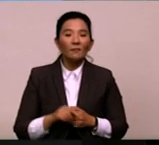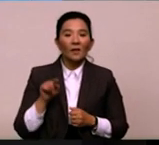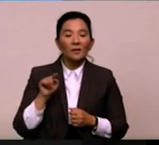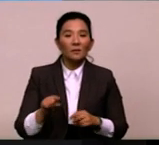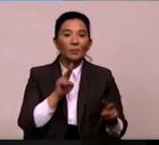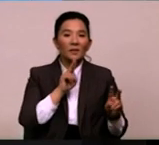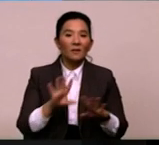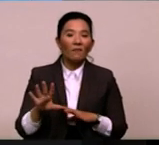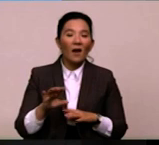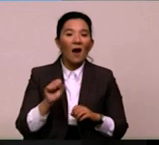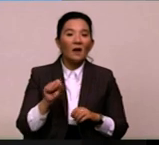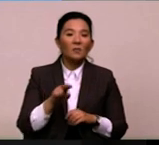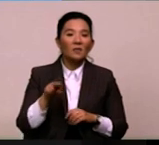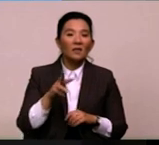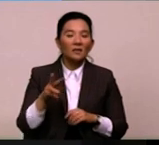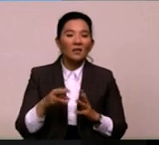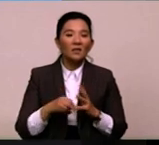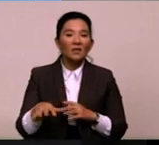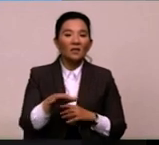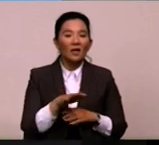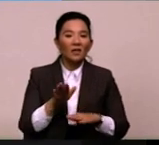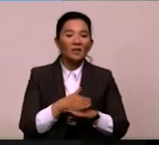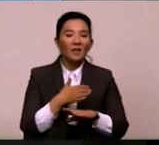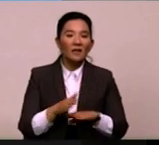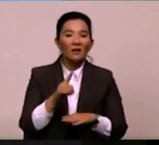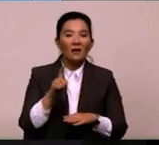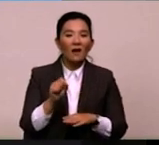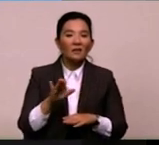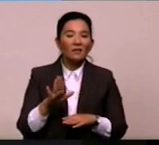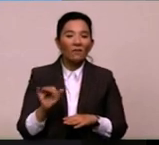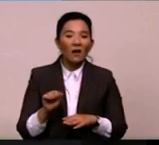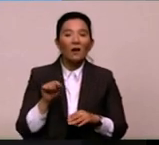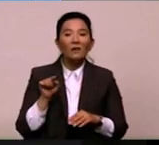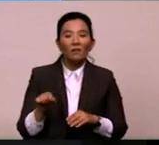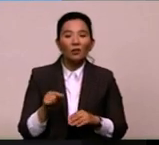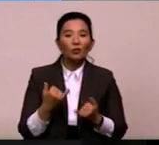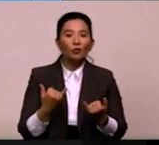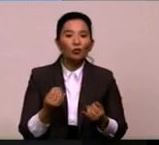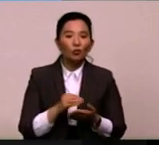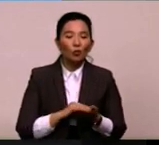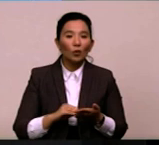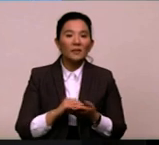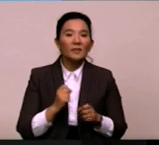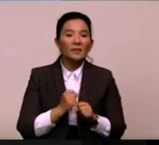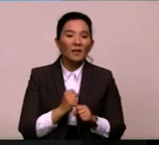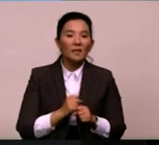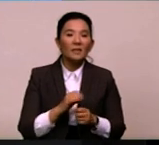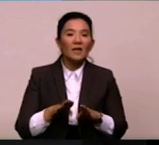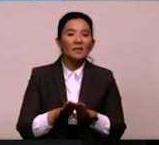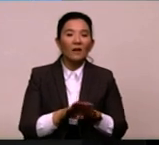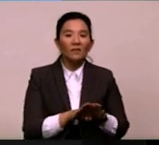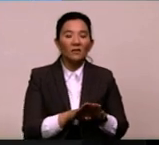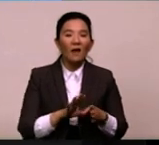Здесь представлено административно-территориальное деление ханства. Давайте еще раз сделаем